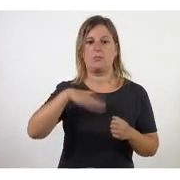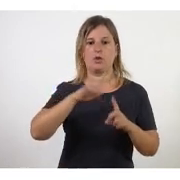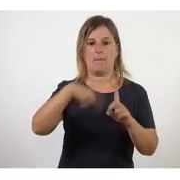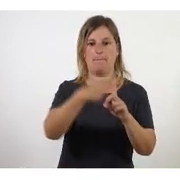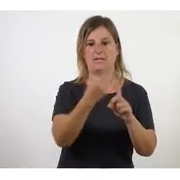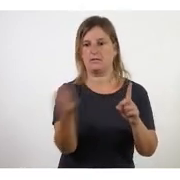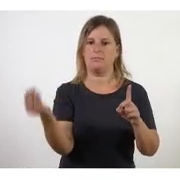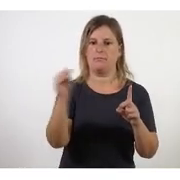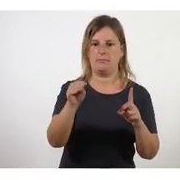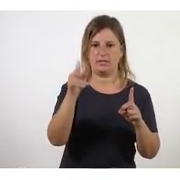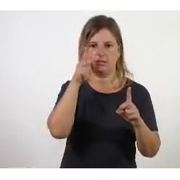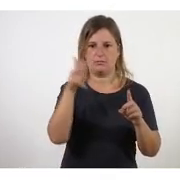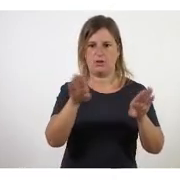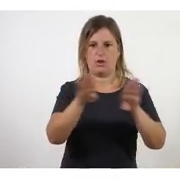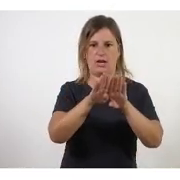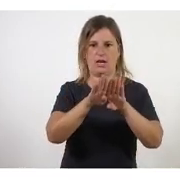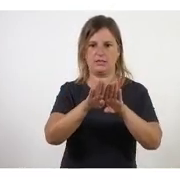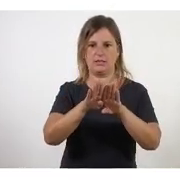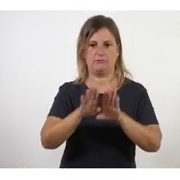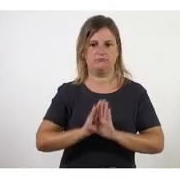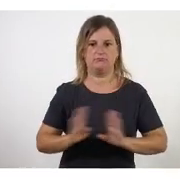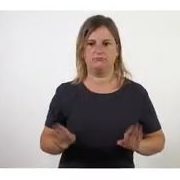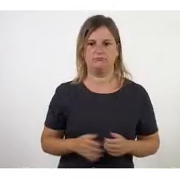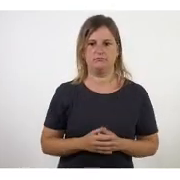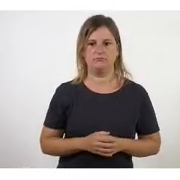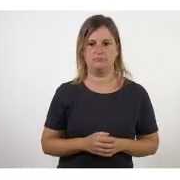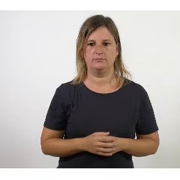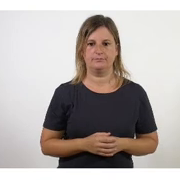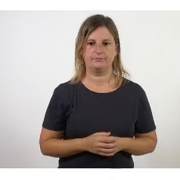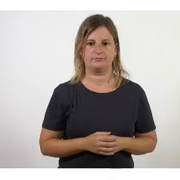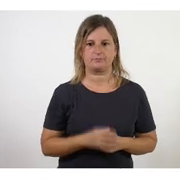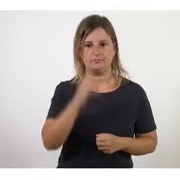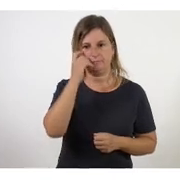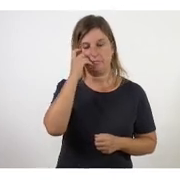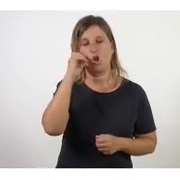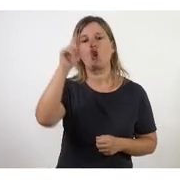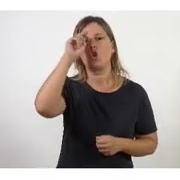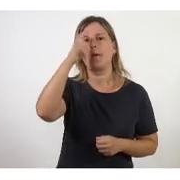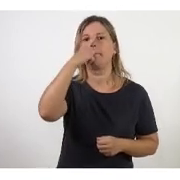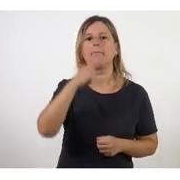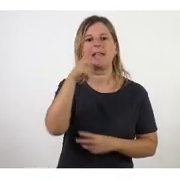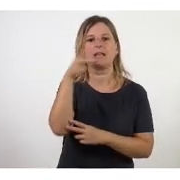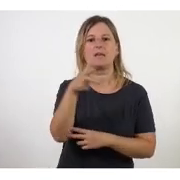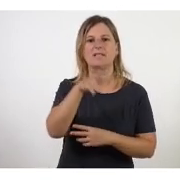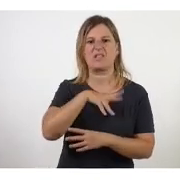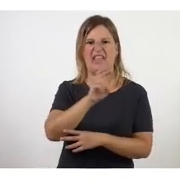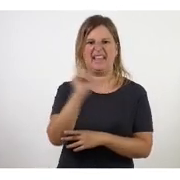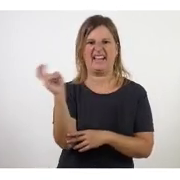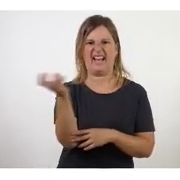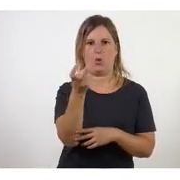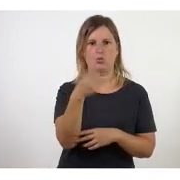li fico un altre vídeo i els enganxo. Vale? I vaig ficant aquestes imatges de recurs. L'he entrevistat, fico imatges de